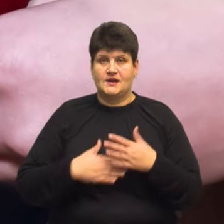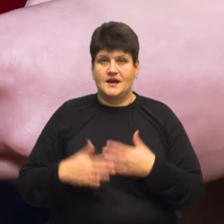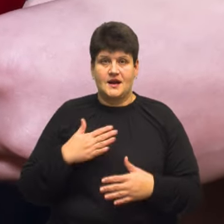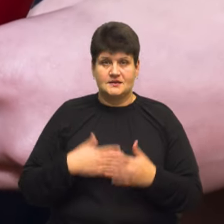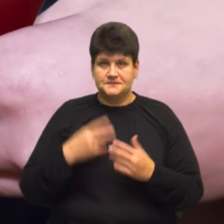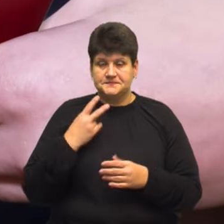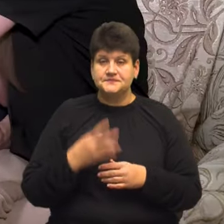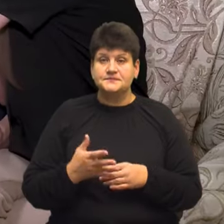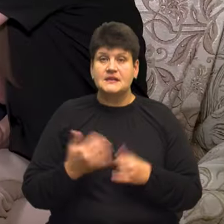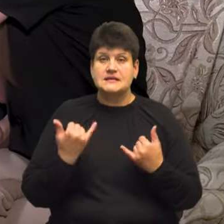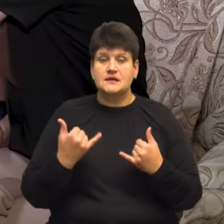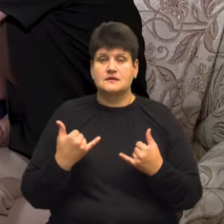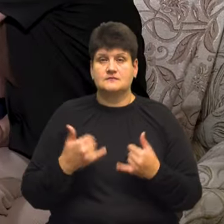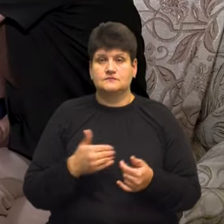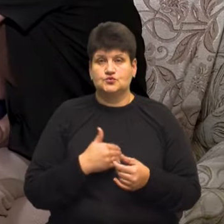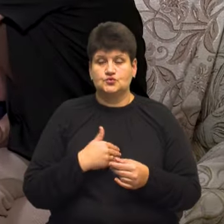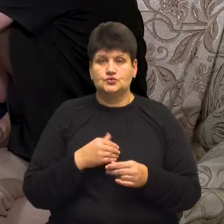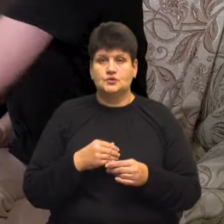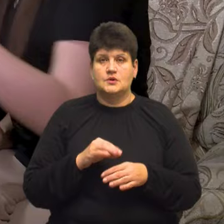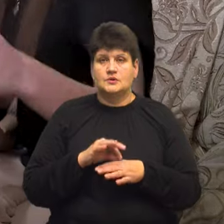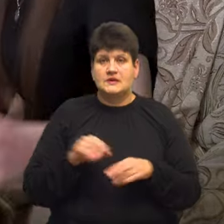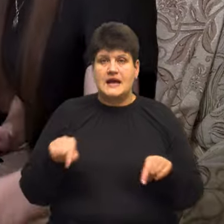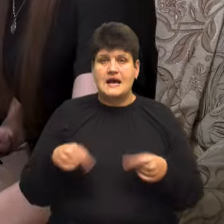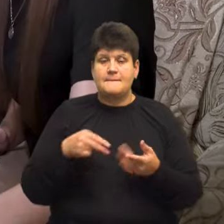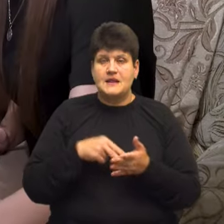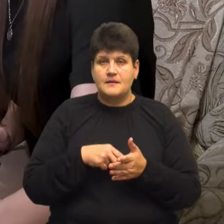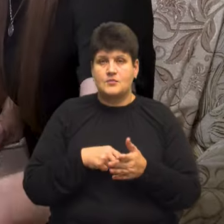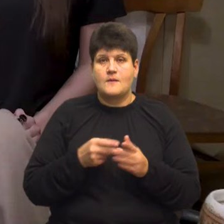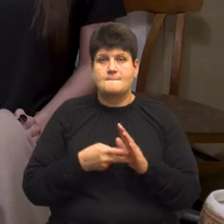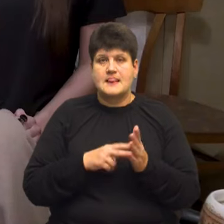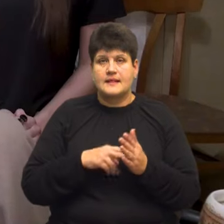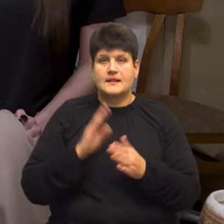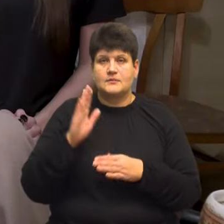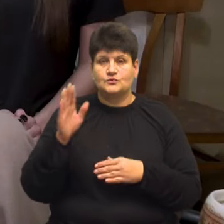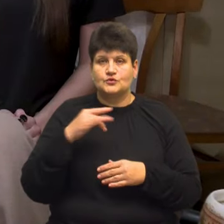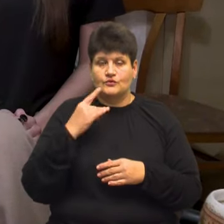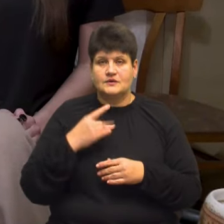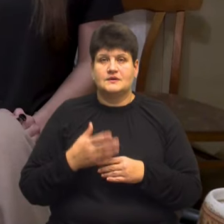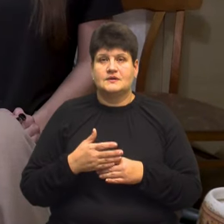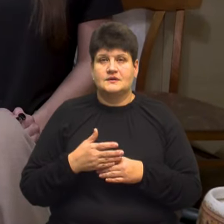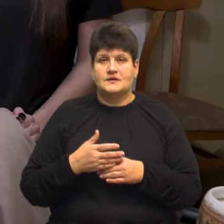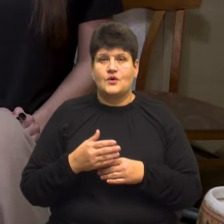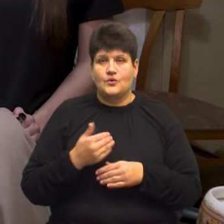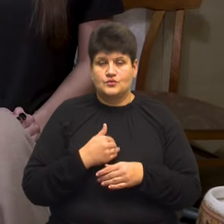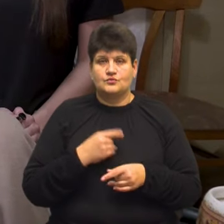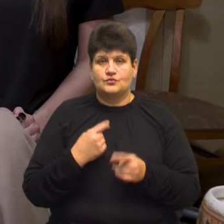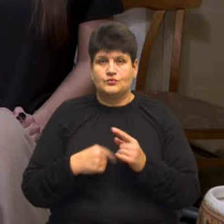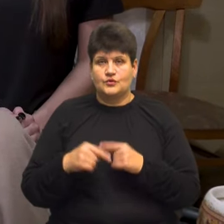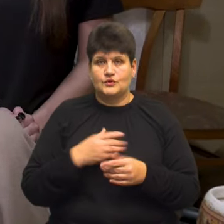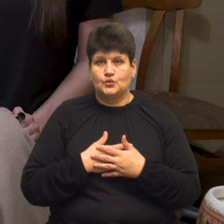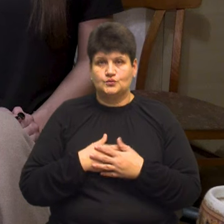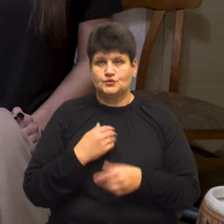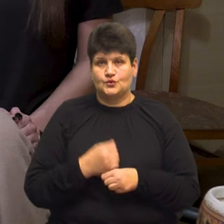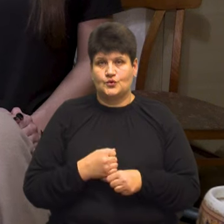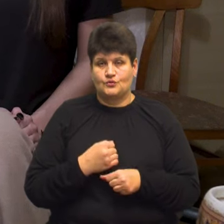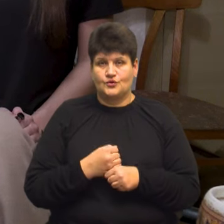каже Анатолій, збирається проходити реабілітацію. Про плани на майбутнє чоловік розповідає. Мрія то, звичайно, повернутися на улюблену роботу.